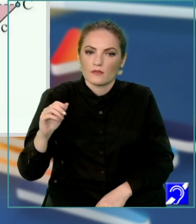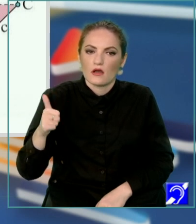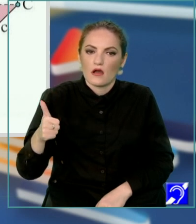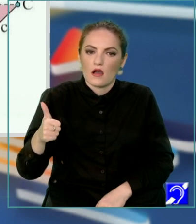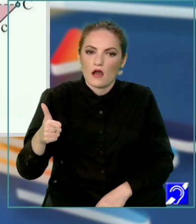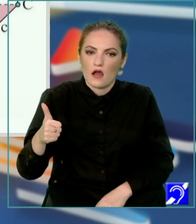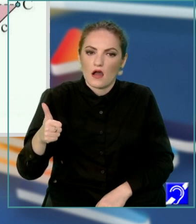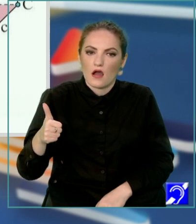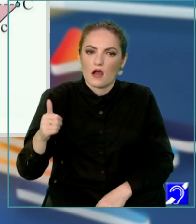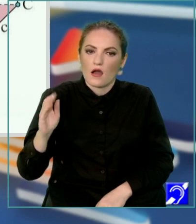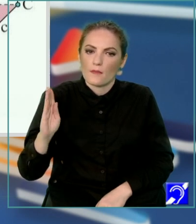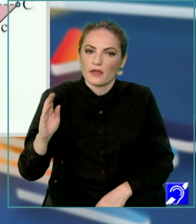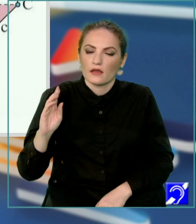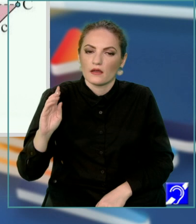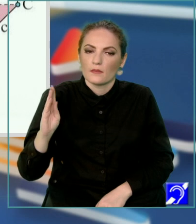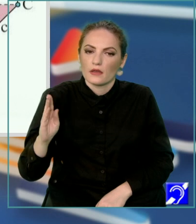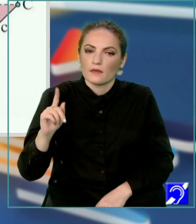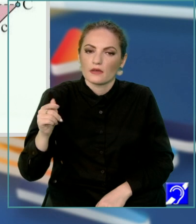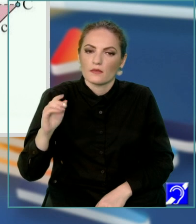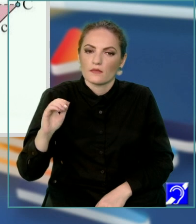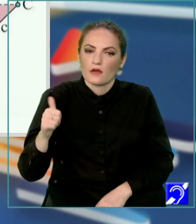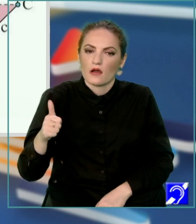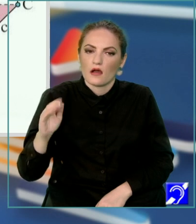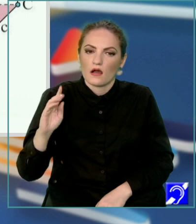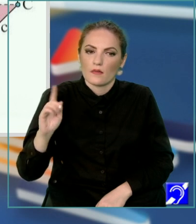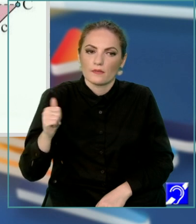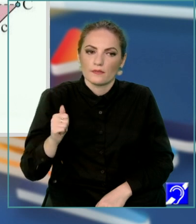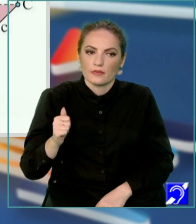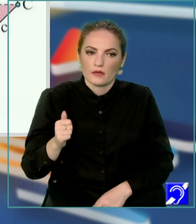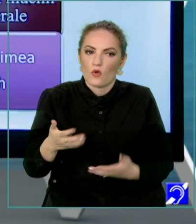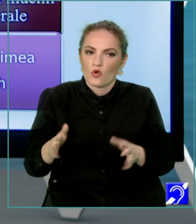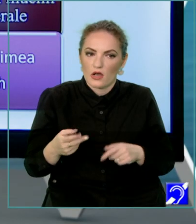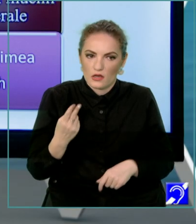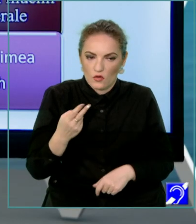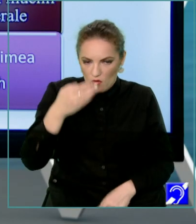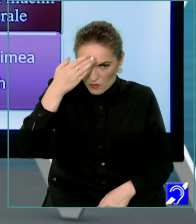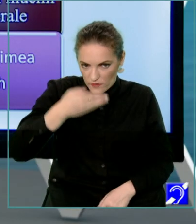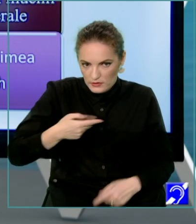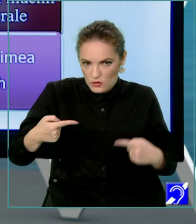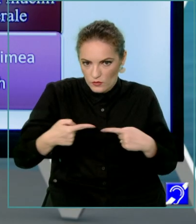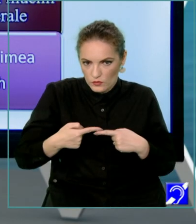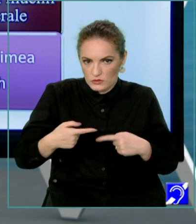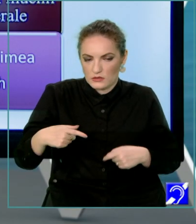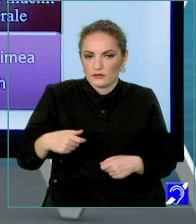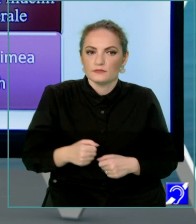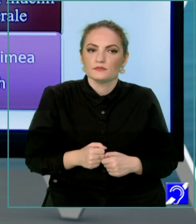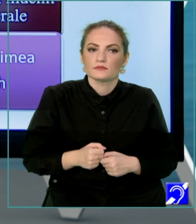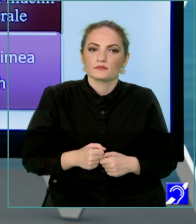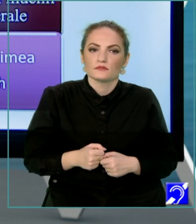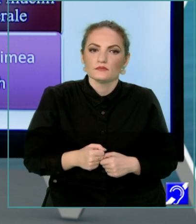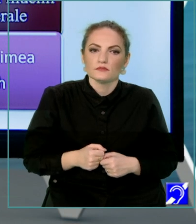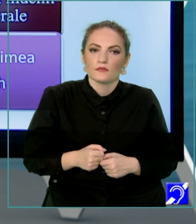fețe opuse în paralel piept pot fi considerate baze dimensiunile paralelipipedului